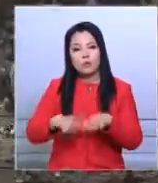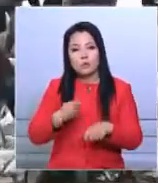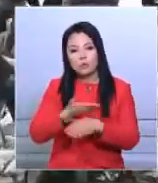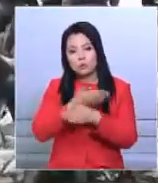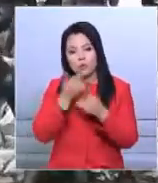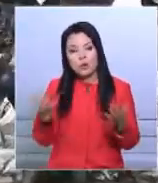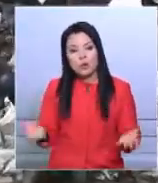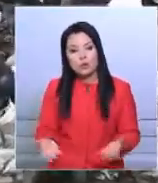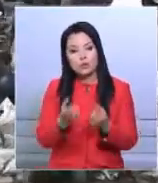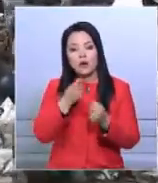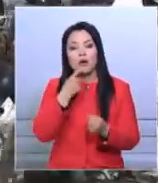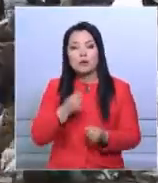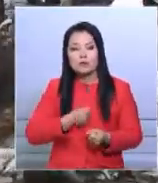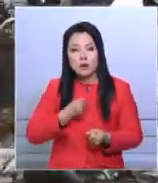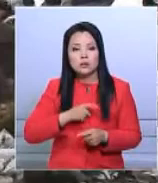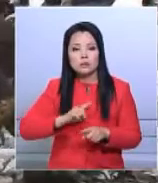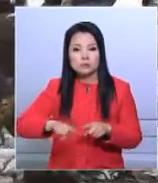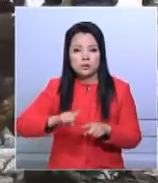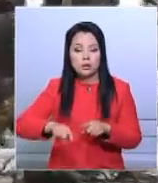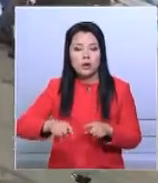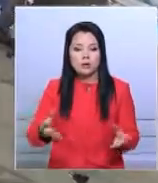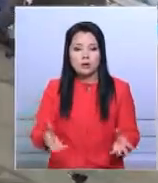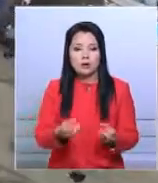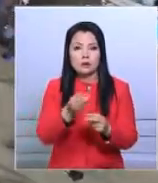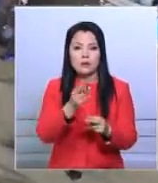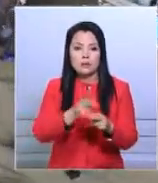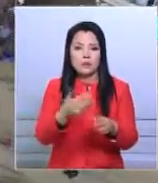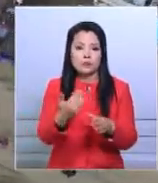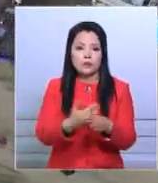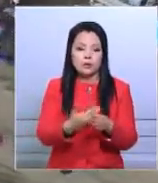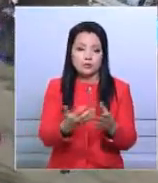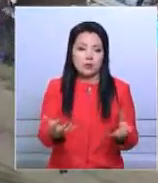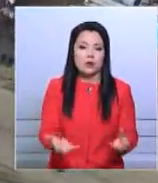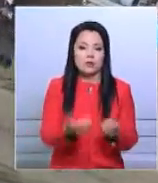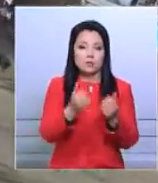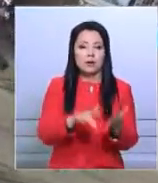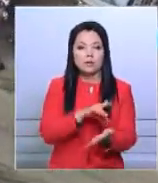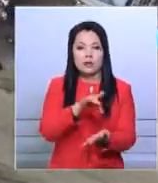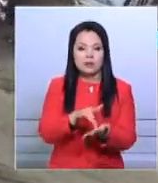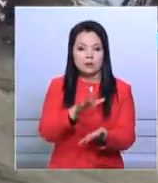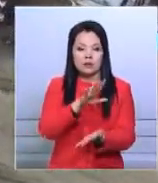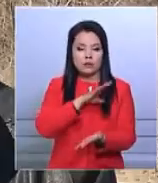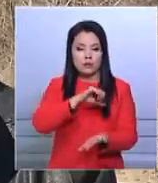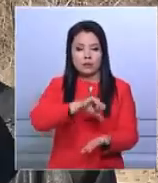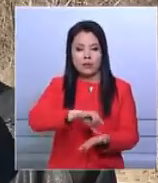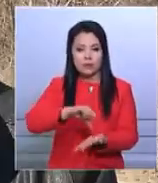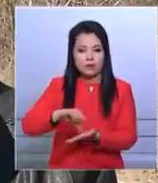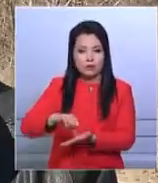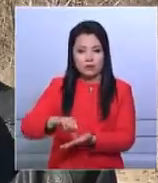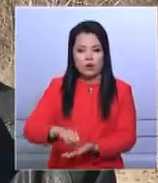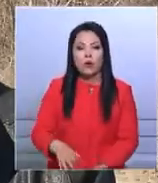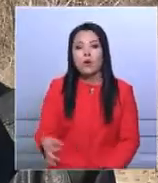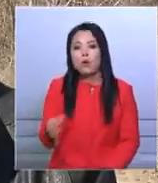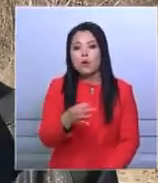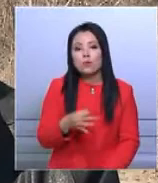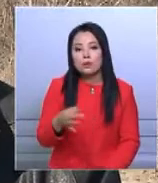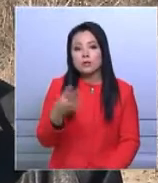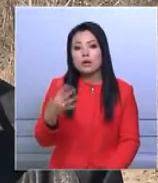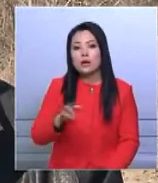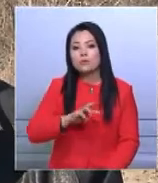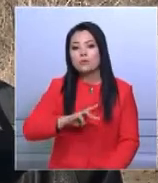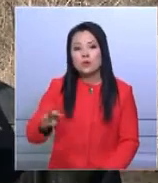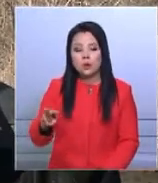қалды құтқарушылар мен әскерилер дереу әрекет етіп, қаланы үлкен қауіптен аман алып қалды. Облыстан 40 миллион облыс әкімі